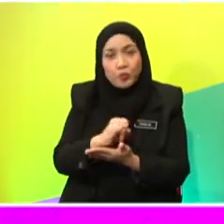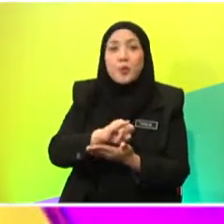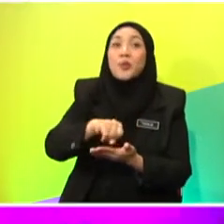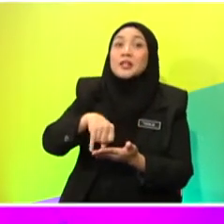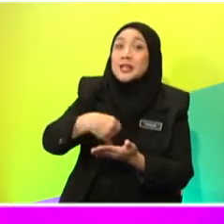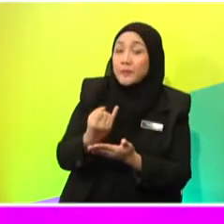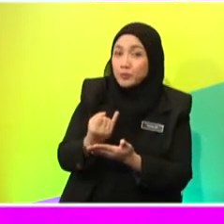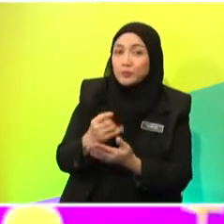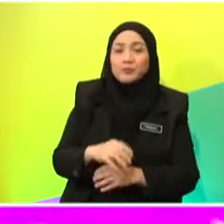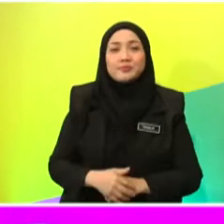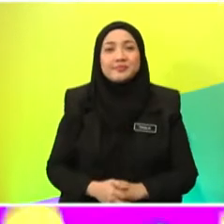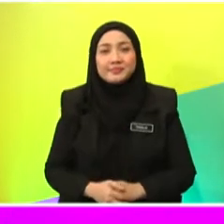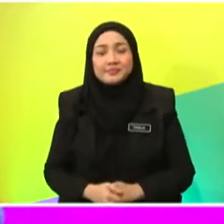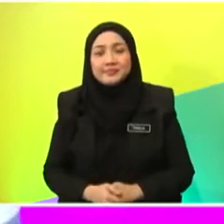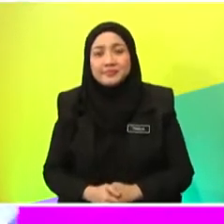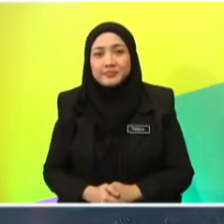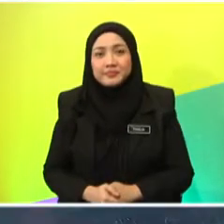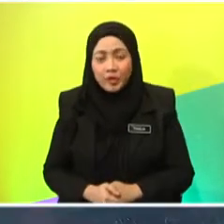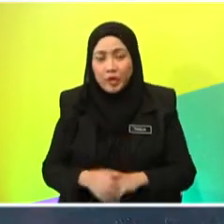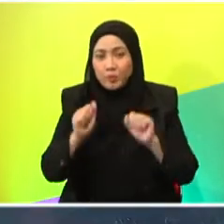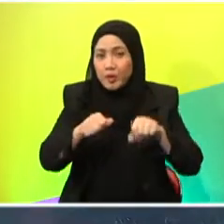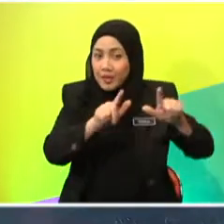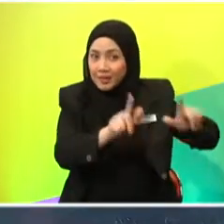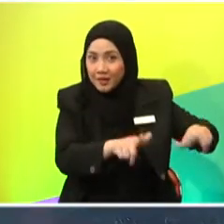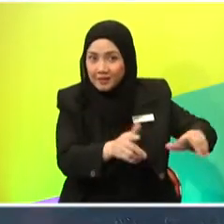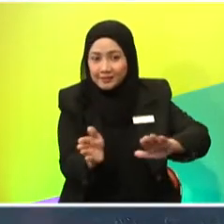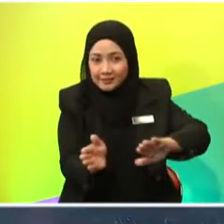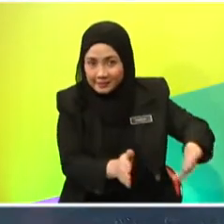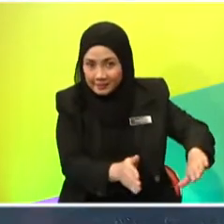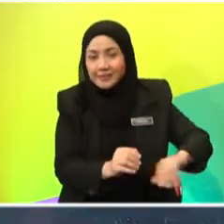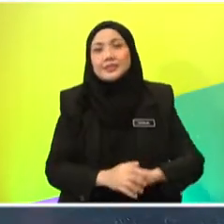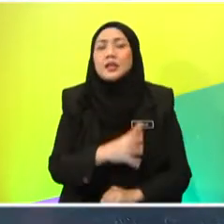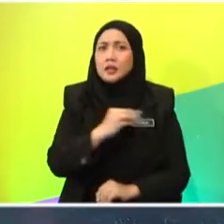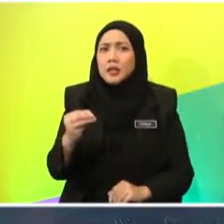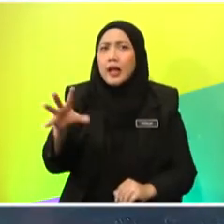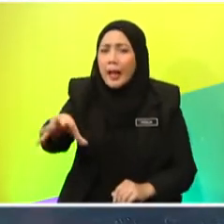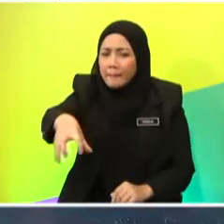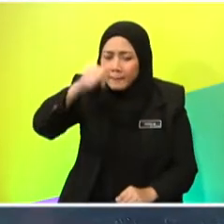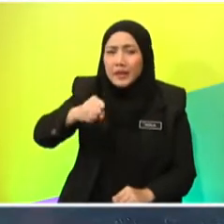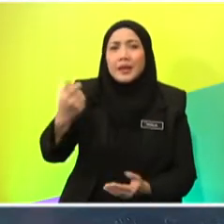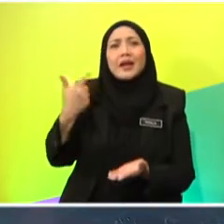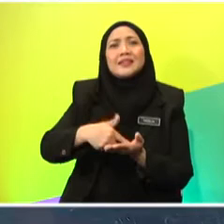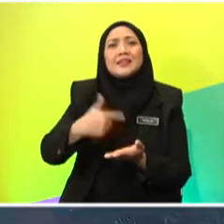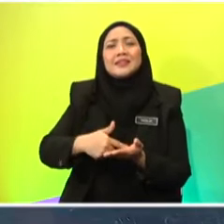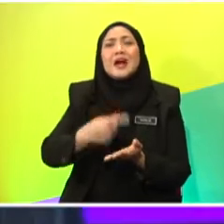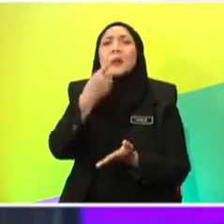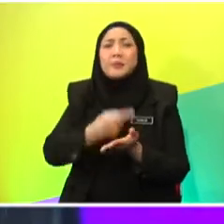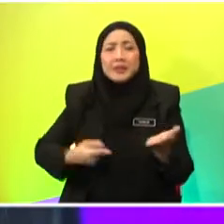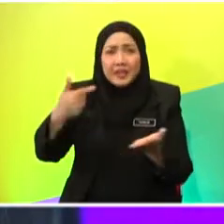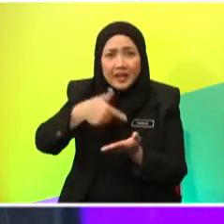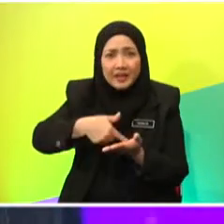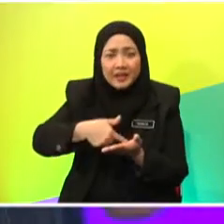jambu kebaikan meledak dekat 9 nih Selesai mengambil lagi Adapun etika dalam kotak mulai Aduh dalam nih